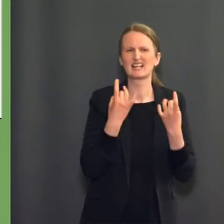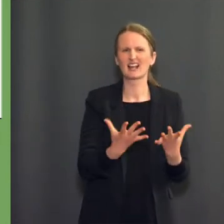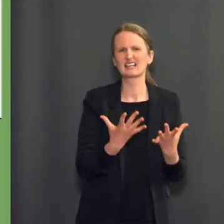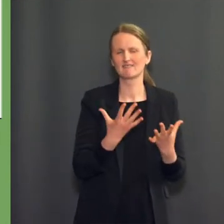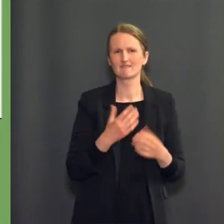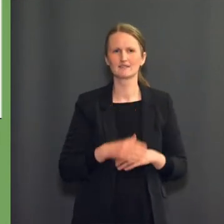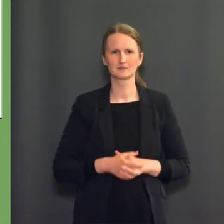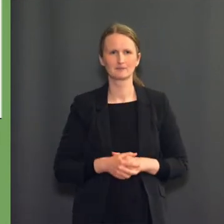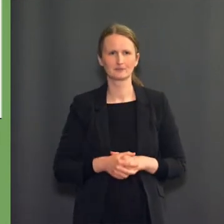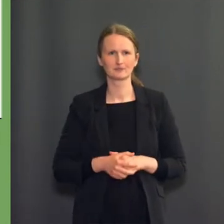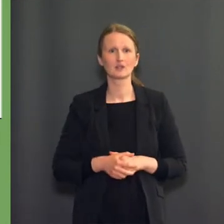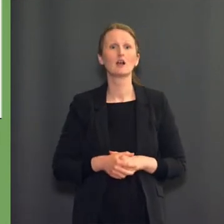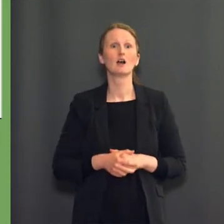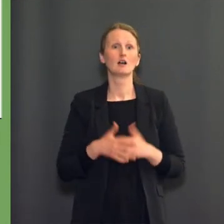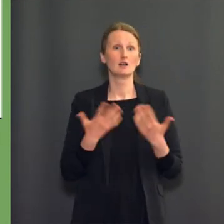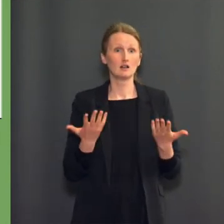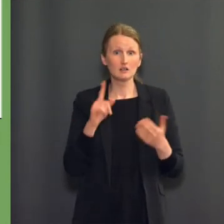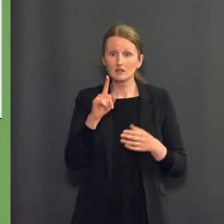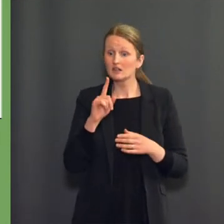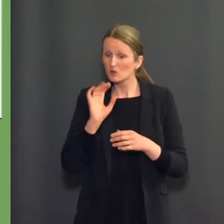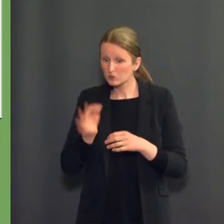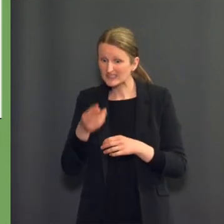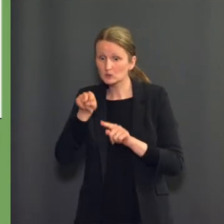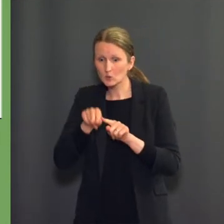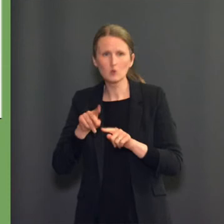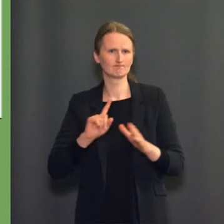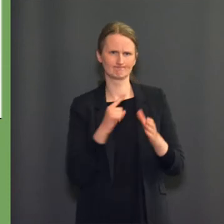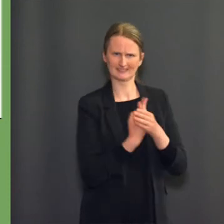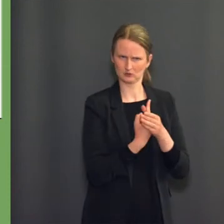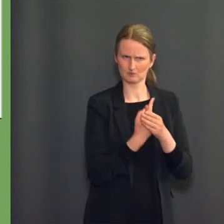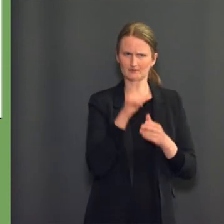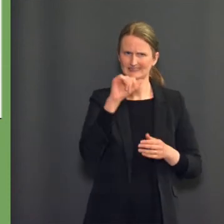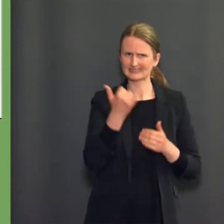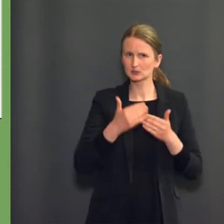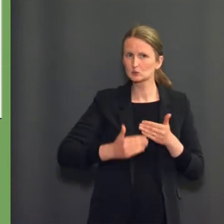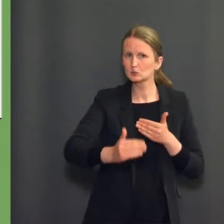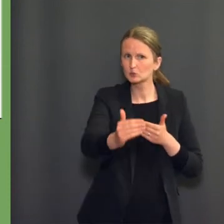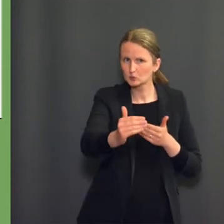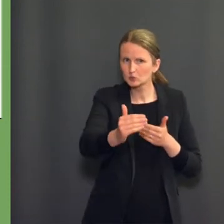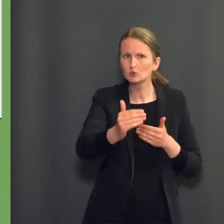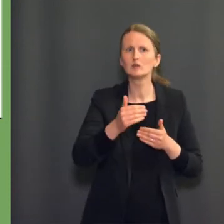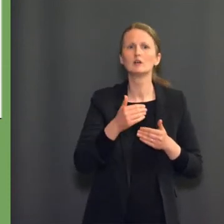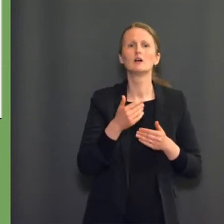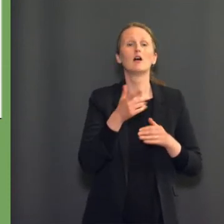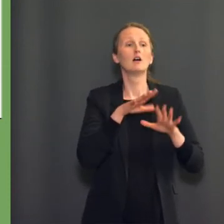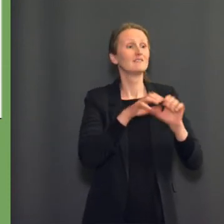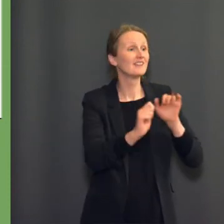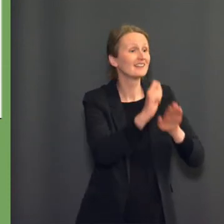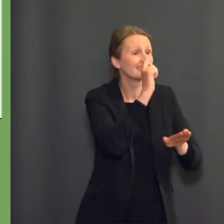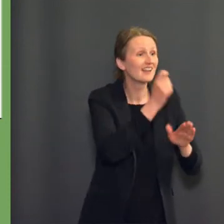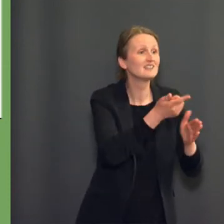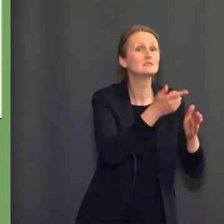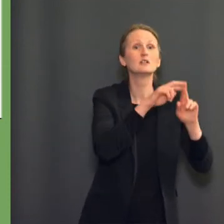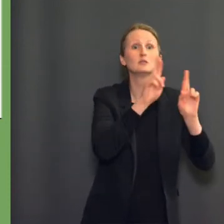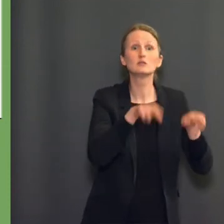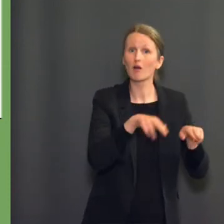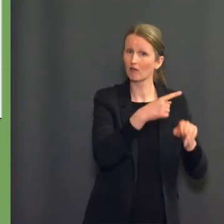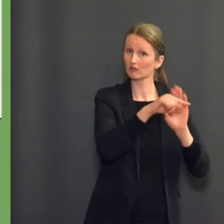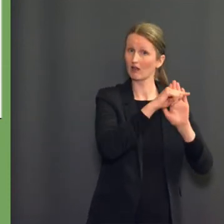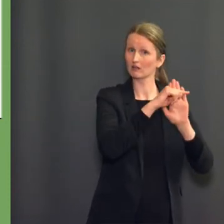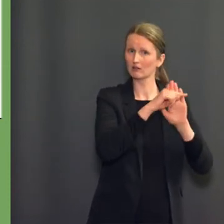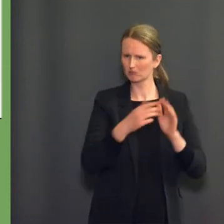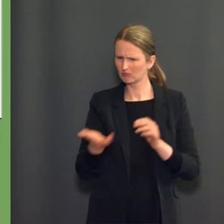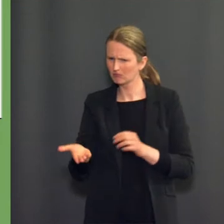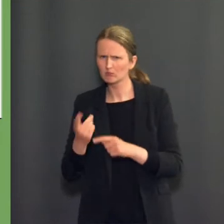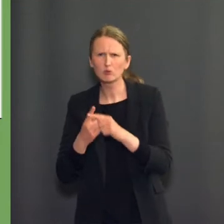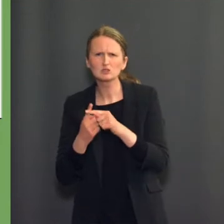si le test PCR est négatif, vous n'avez probablement pas été infecté et vous pouvez sortir d'isolement.